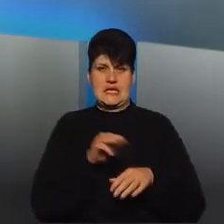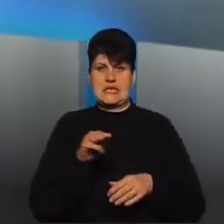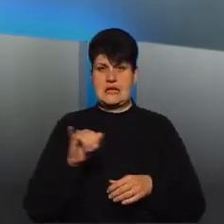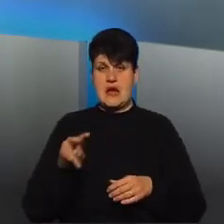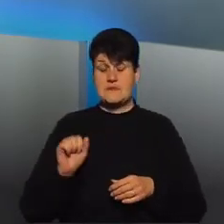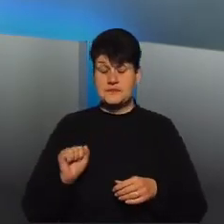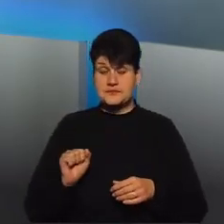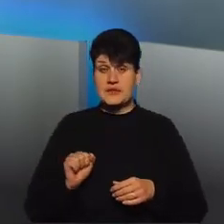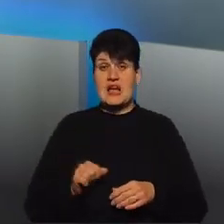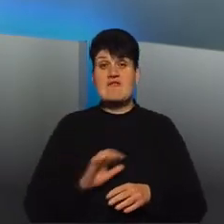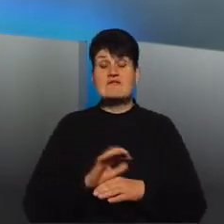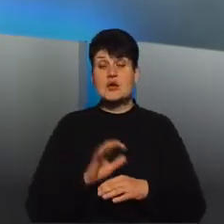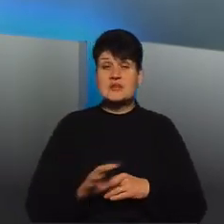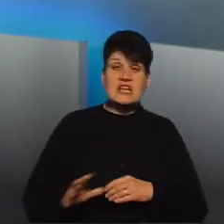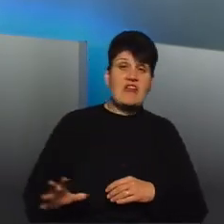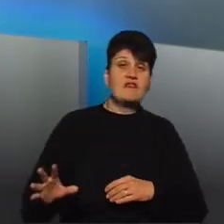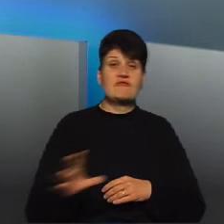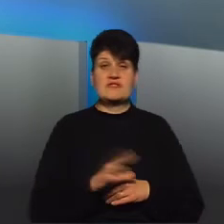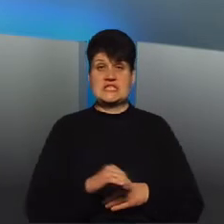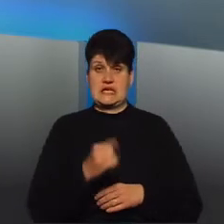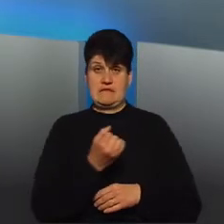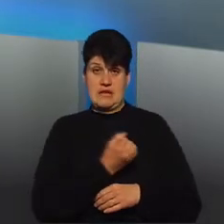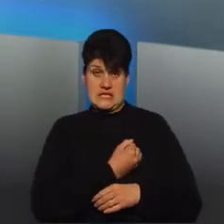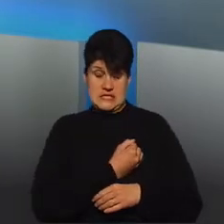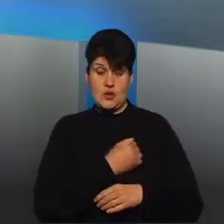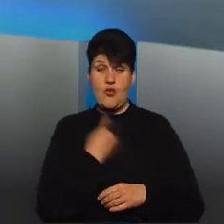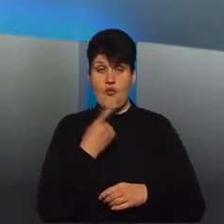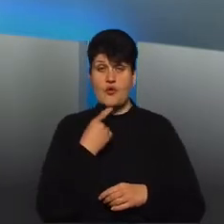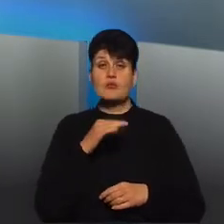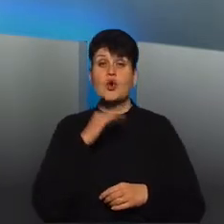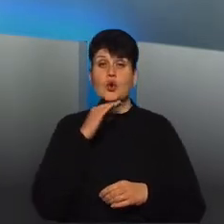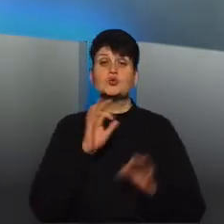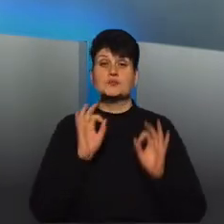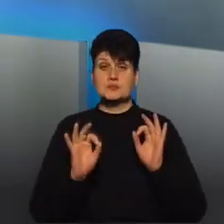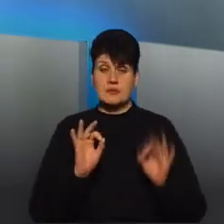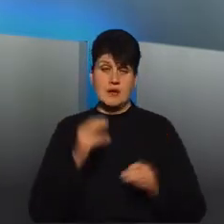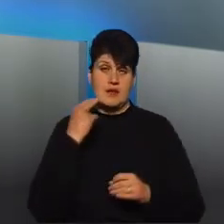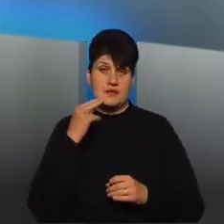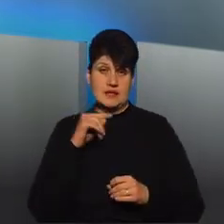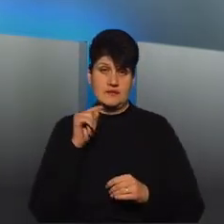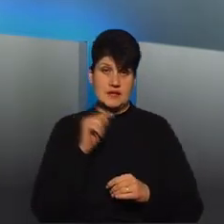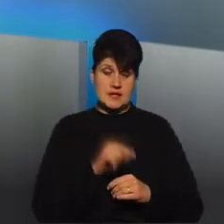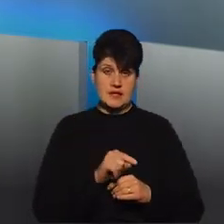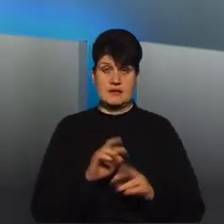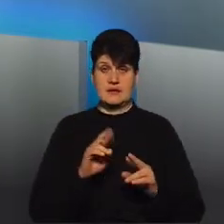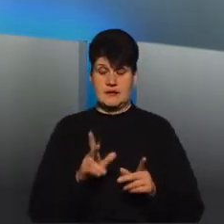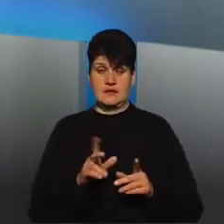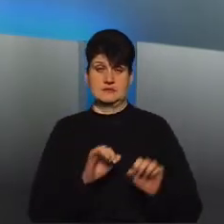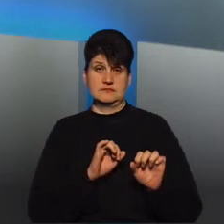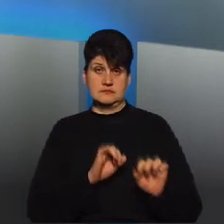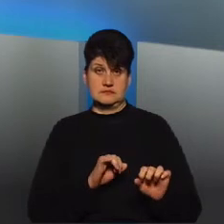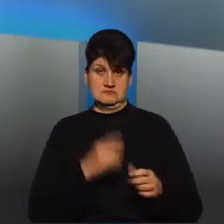Виробники всіх вакцин говорять про достатню ефективність їх, як епідеміологічну, так і клінічну.